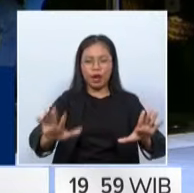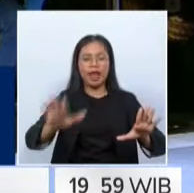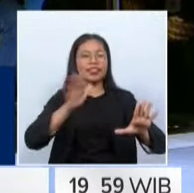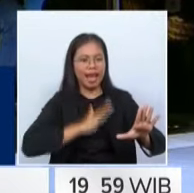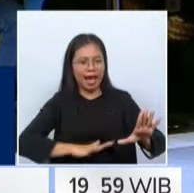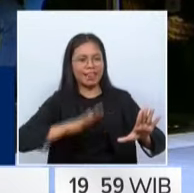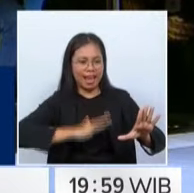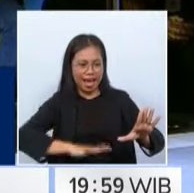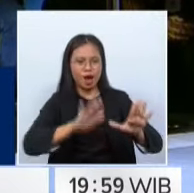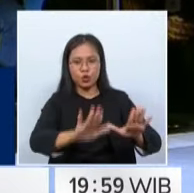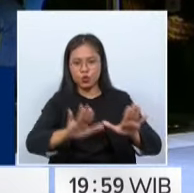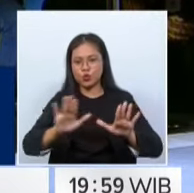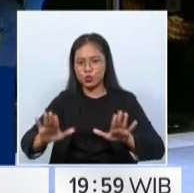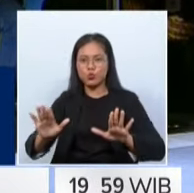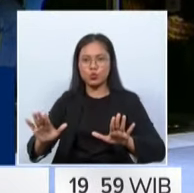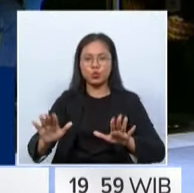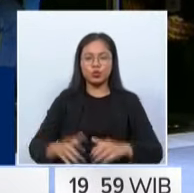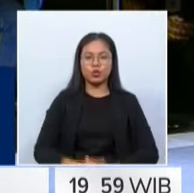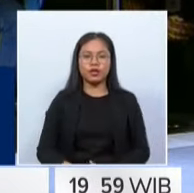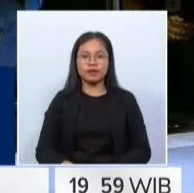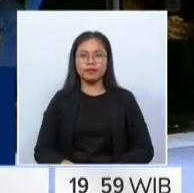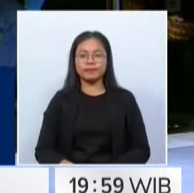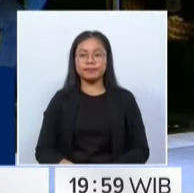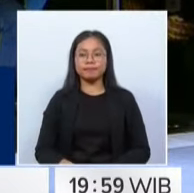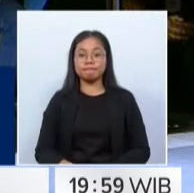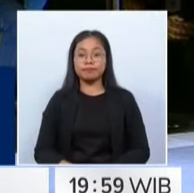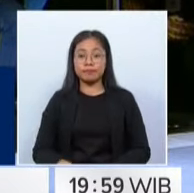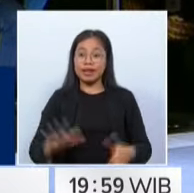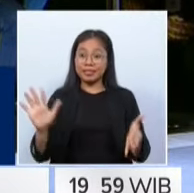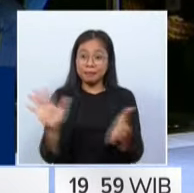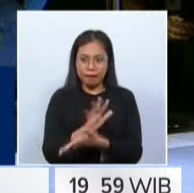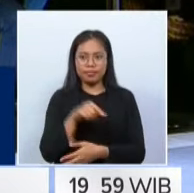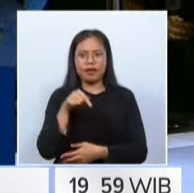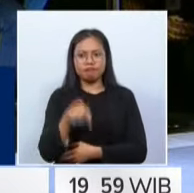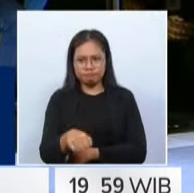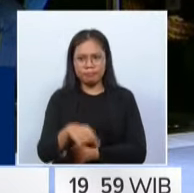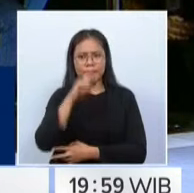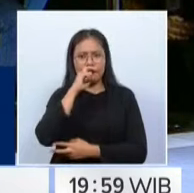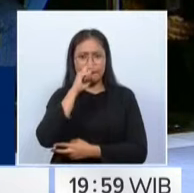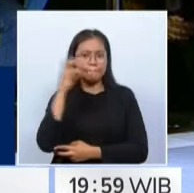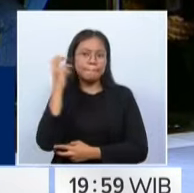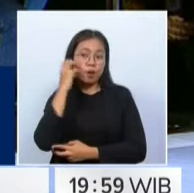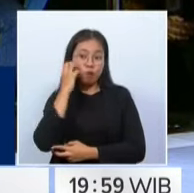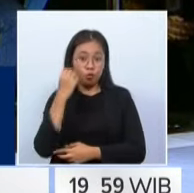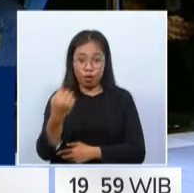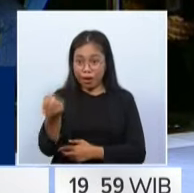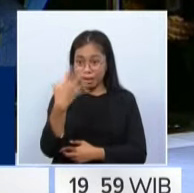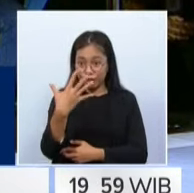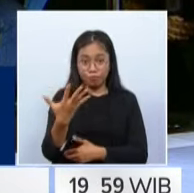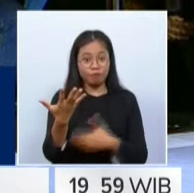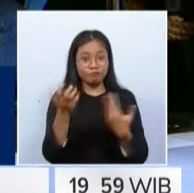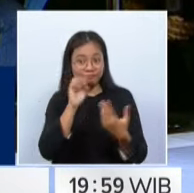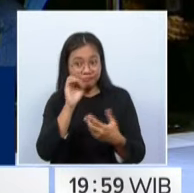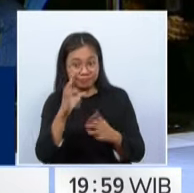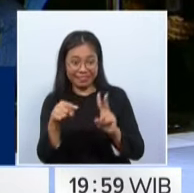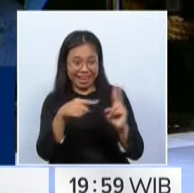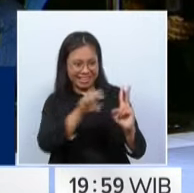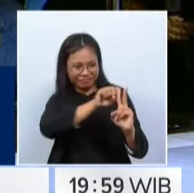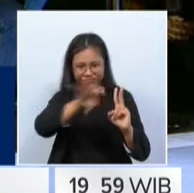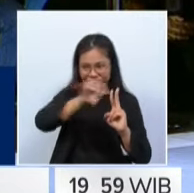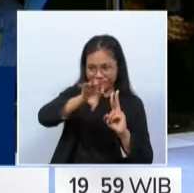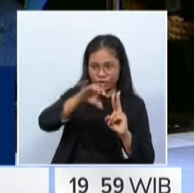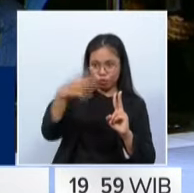tenang kembali kami berikan kesempatan kepada bapak prab untuk men tanggapannya atas jawan